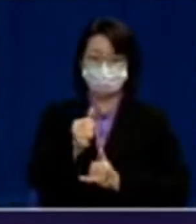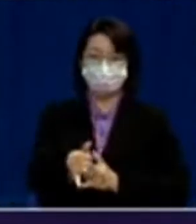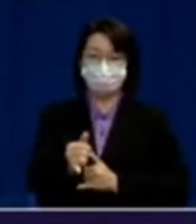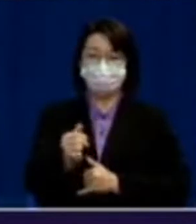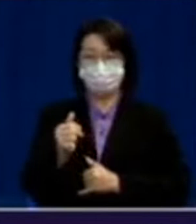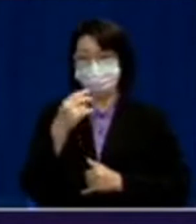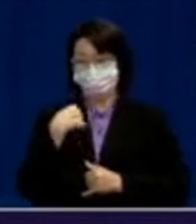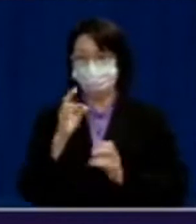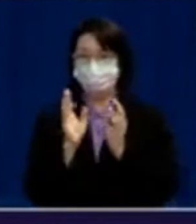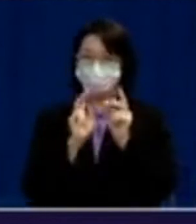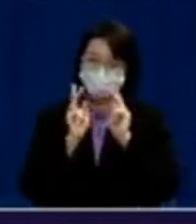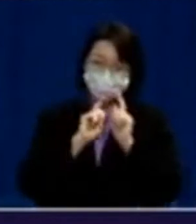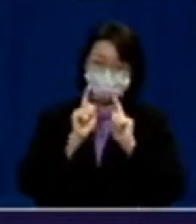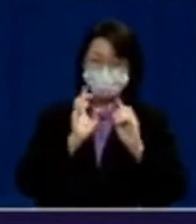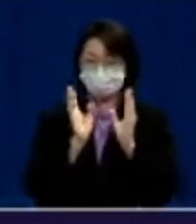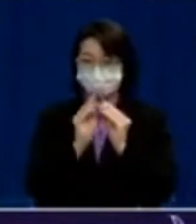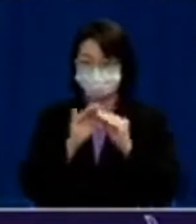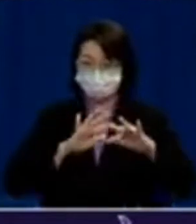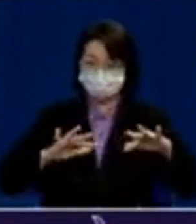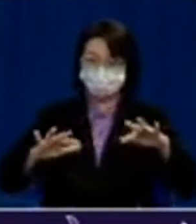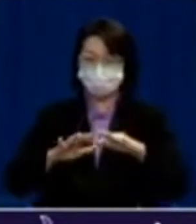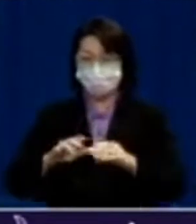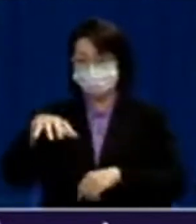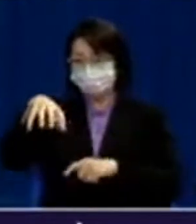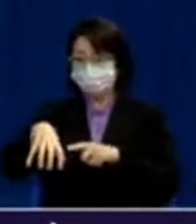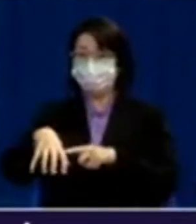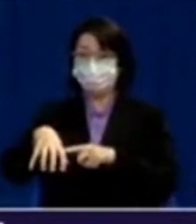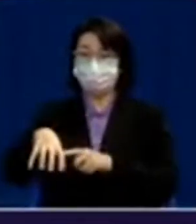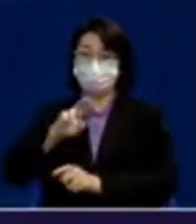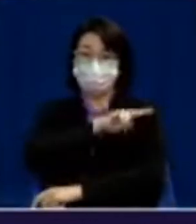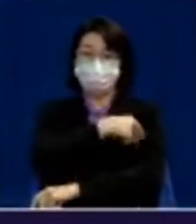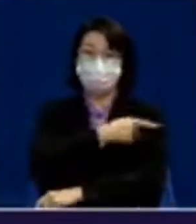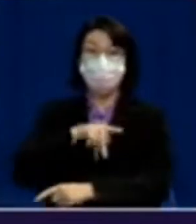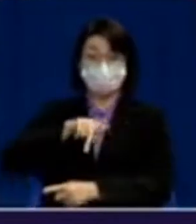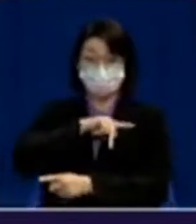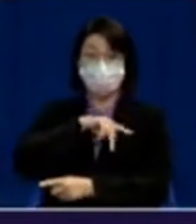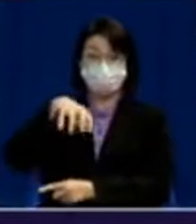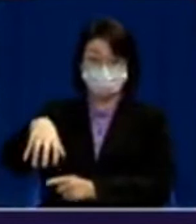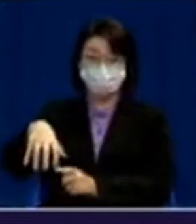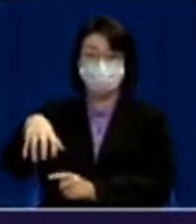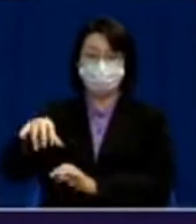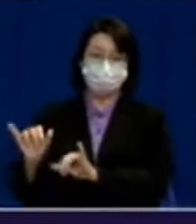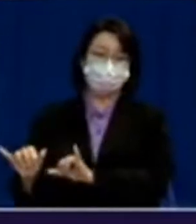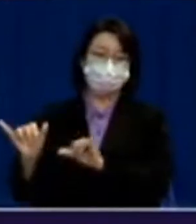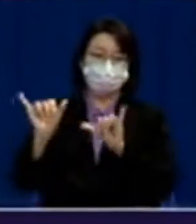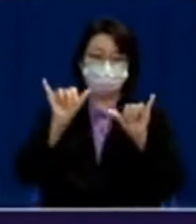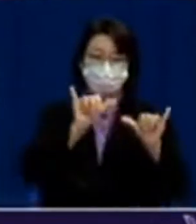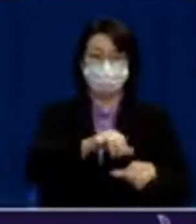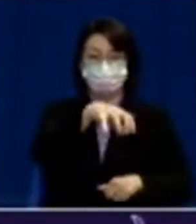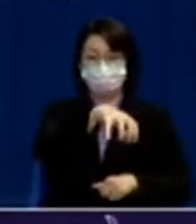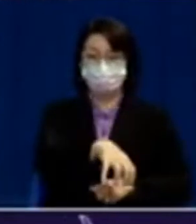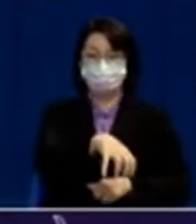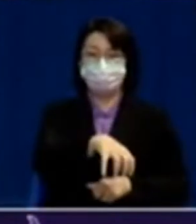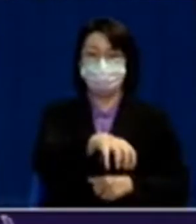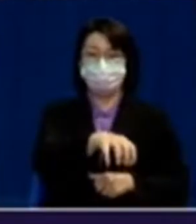ได้มีการเตรียมความพร้อมในการย้ายสถานที่ฉีดวัคซีนจากโรงพยาบาลพุทธชินราชพิษณุโลกนะคะย้ายไปเป็น